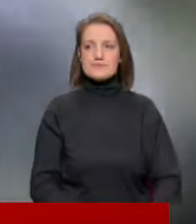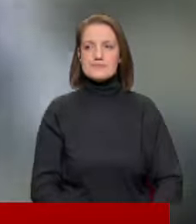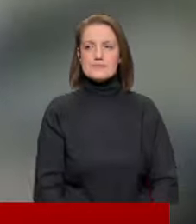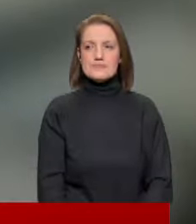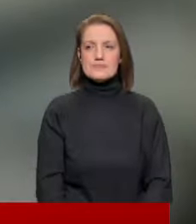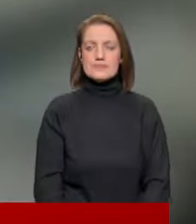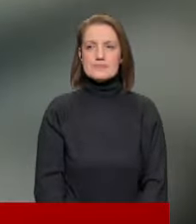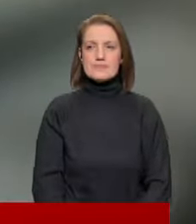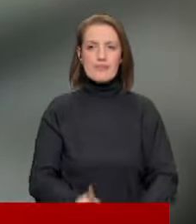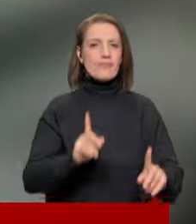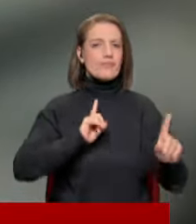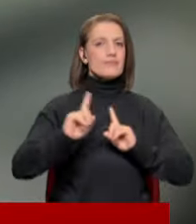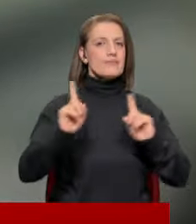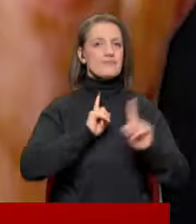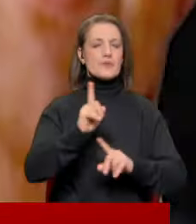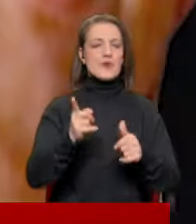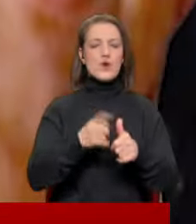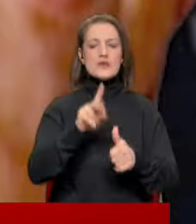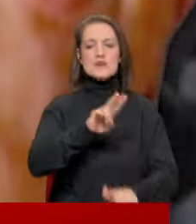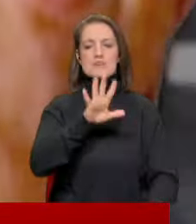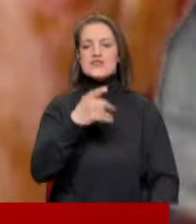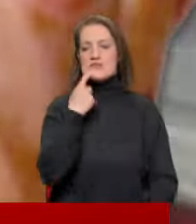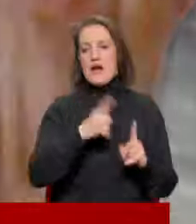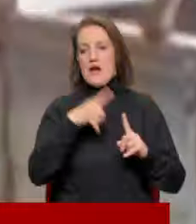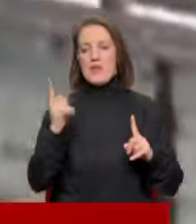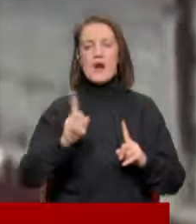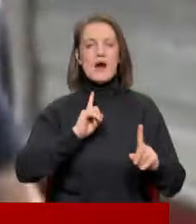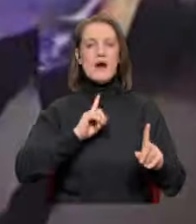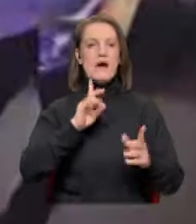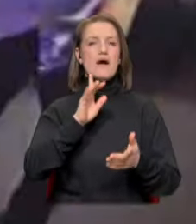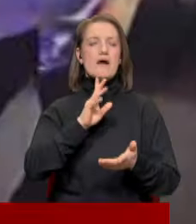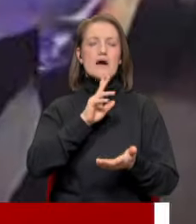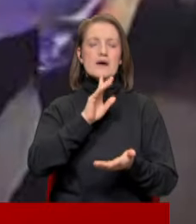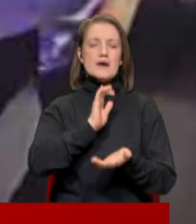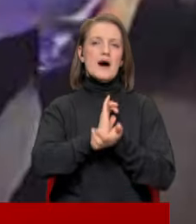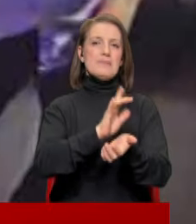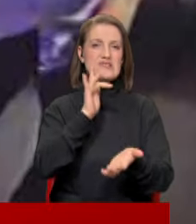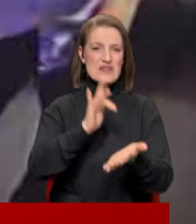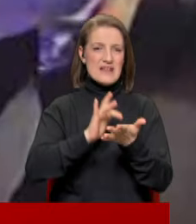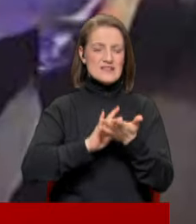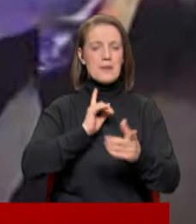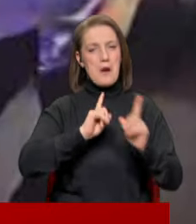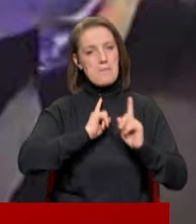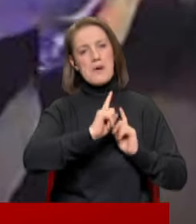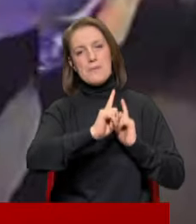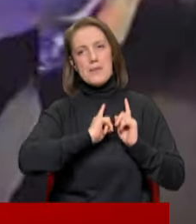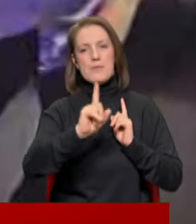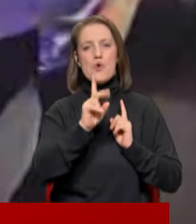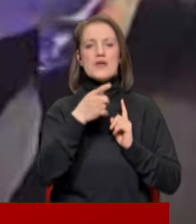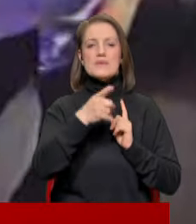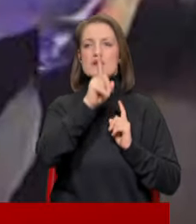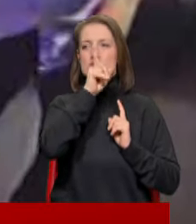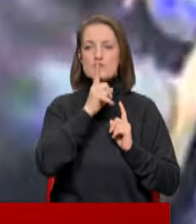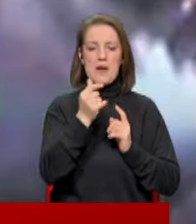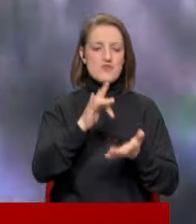kaybetti açılan davada önce 25 yıla kadar hapis cezasıyla yargılandı polis SK dava sonucunda 12.000 100 lira para